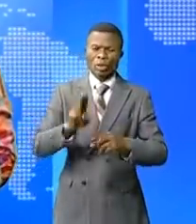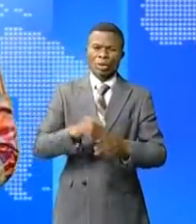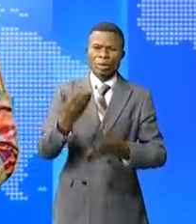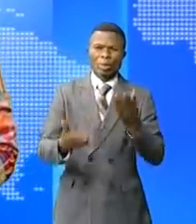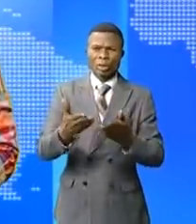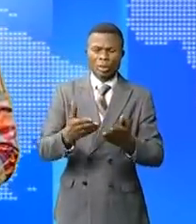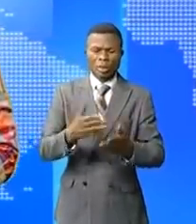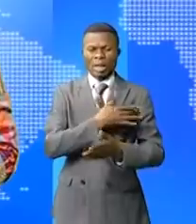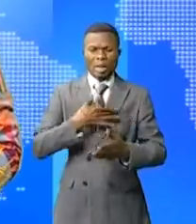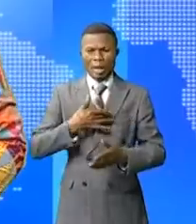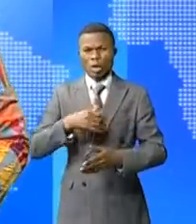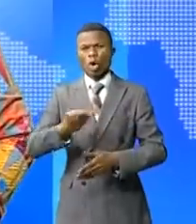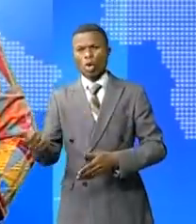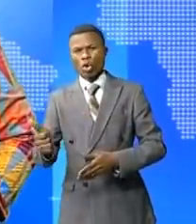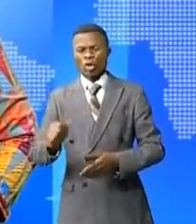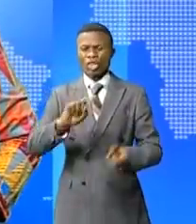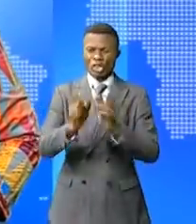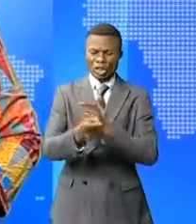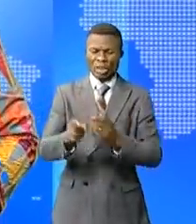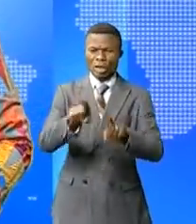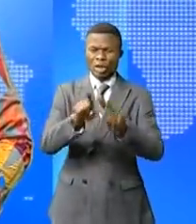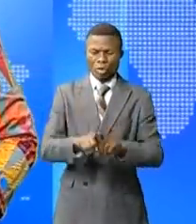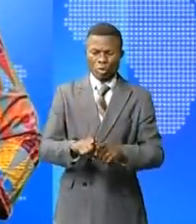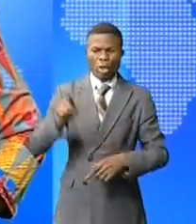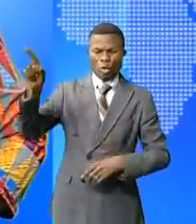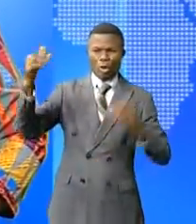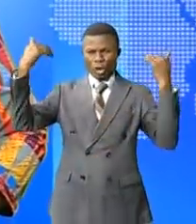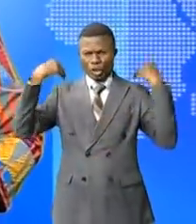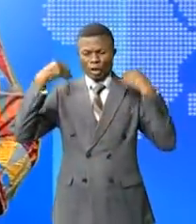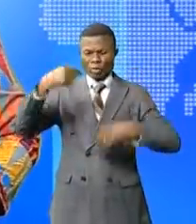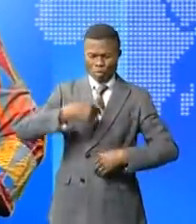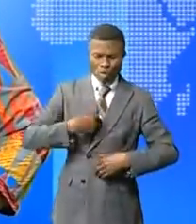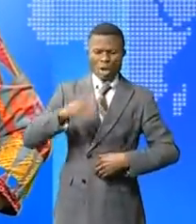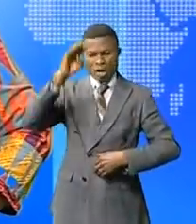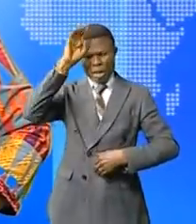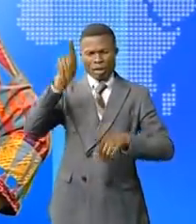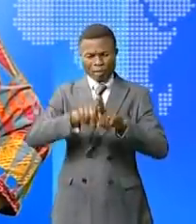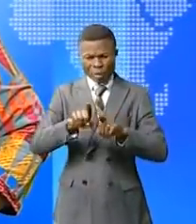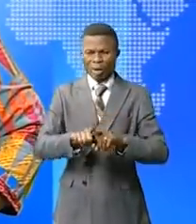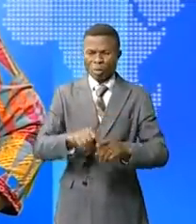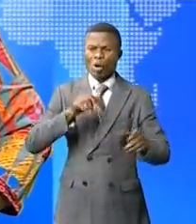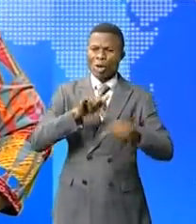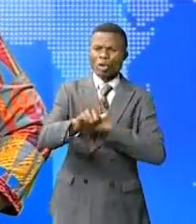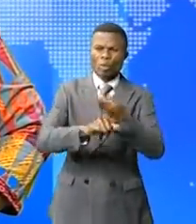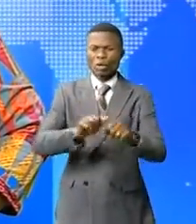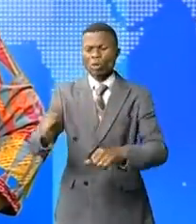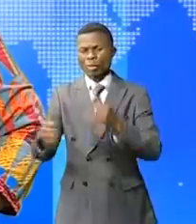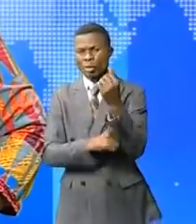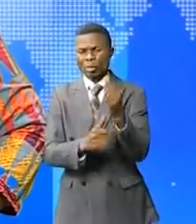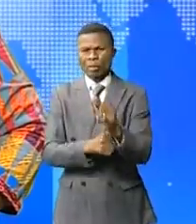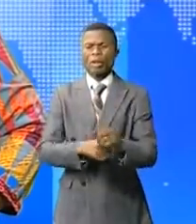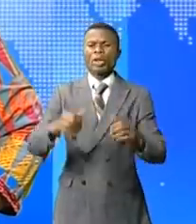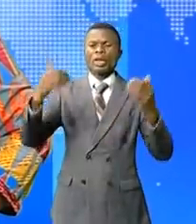une autre identité, soit le trafic d'influence. Ce malfrat sont tombés malheureusement dans le filet de service de renseignement